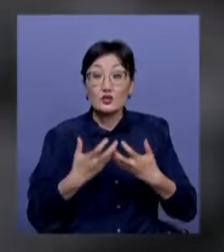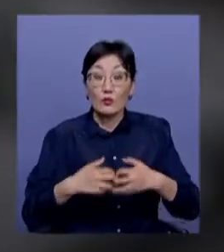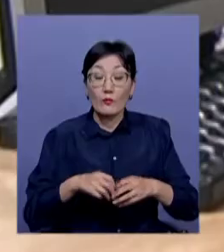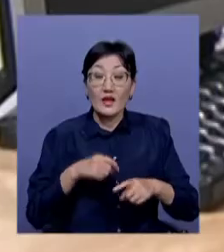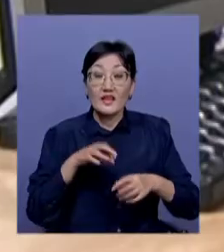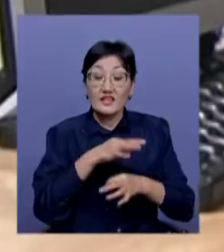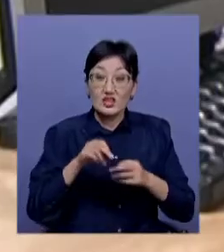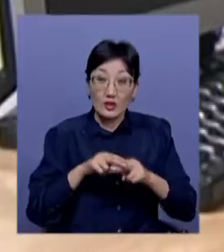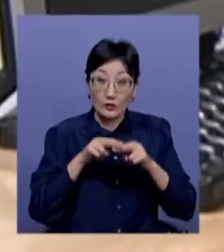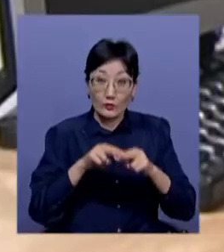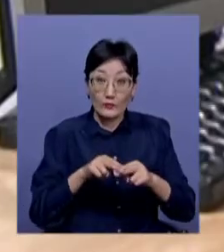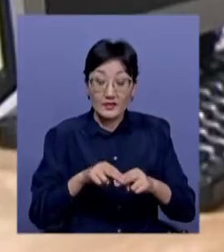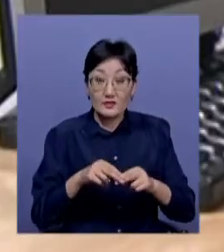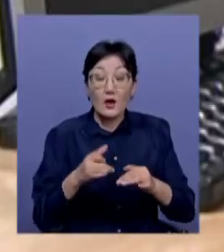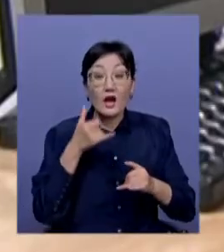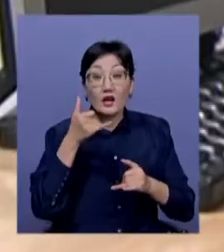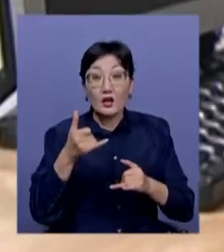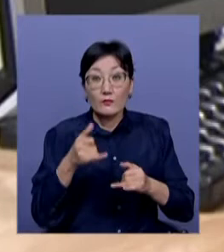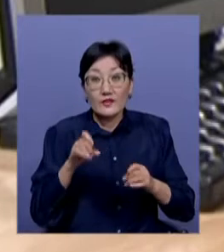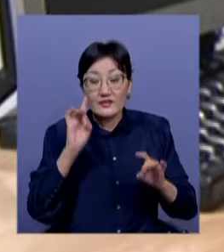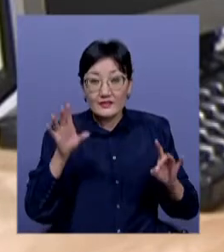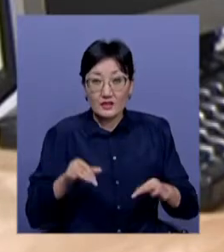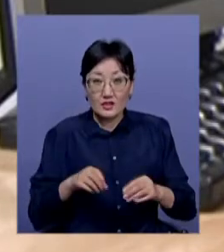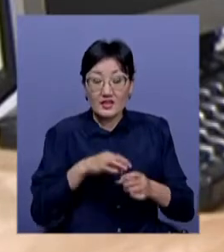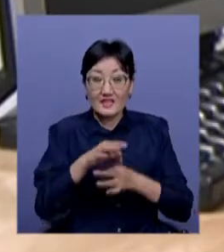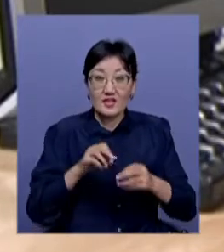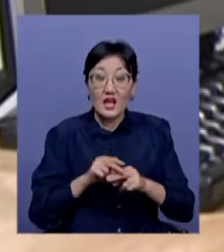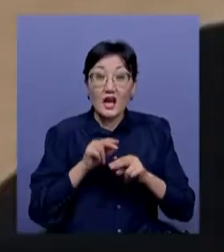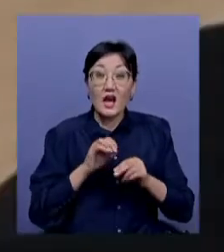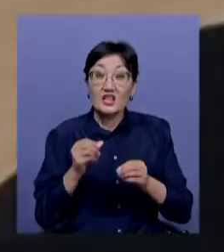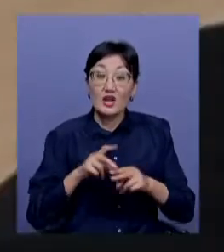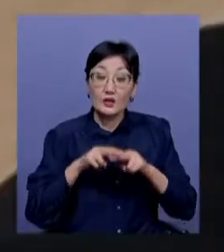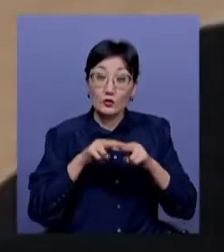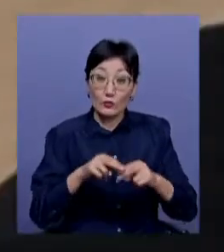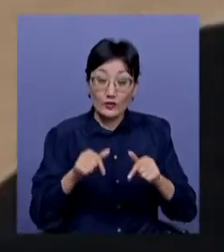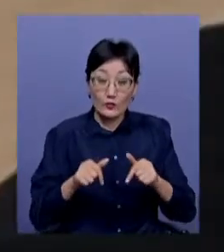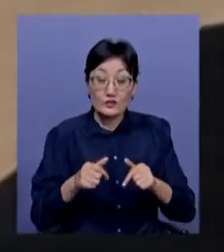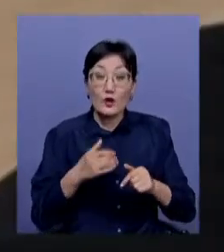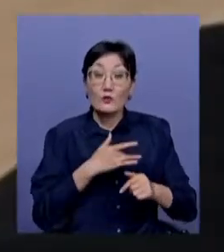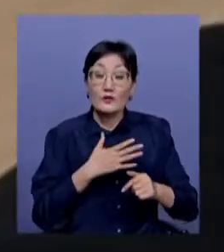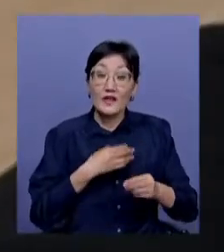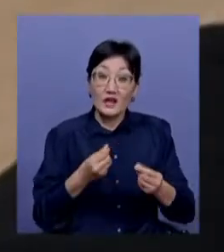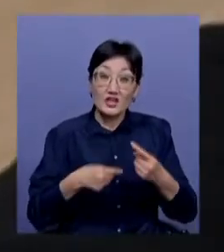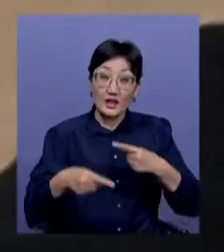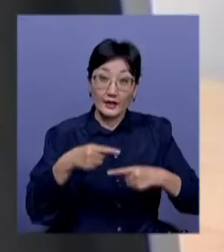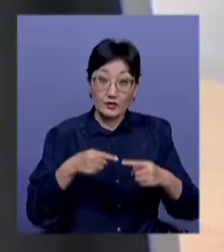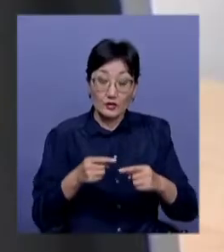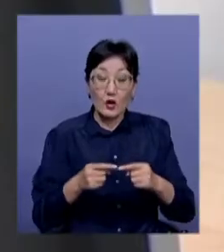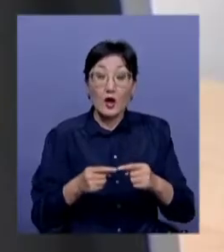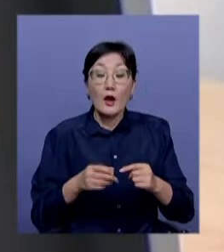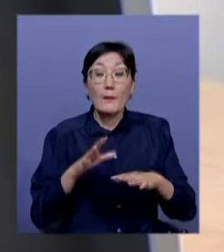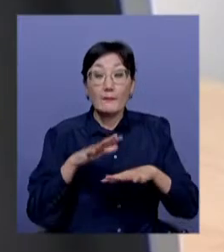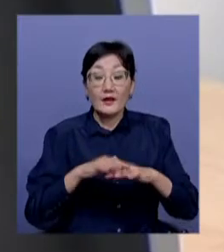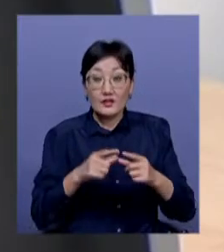ақша салады. Сөйтіп жәбірленушіге хабарласып, абайсызда артық қаражат жіберіп қойғандарын айтып, бұл жолы өздеріне тиесілі ақшаны қайтарып алу үшін